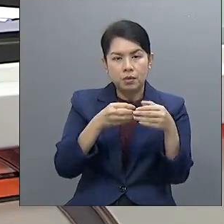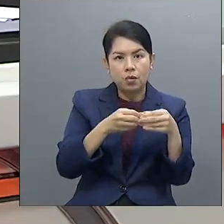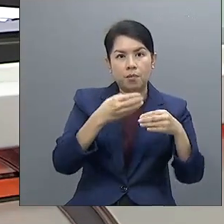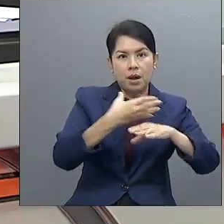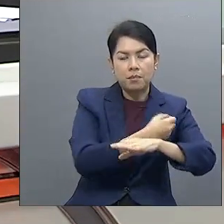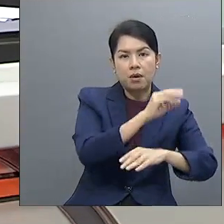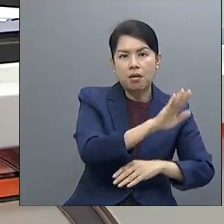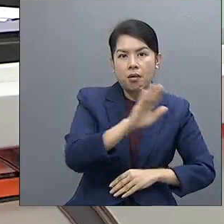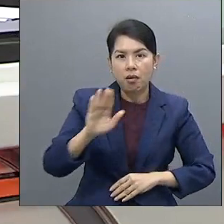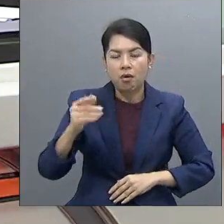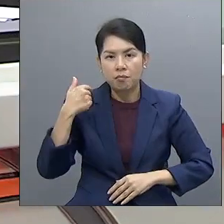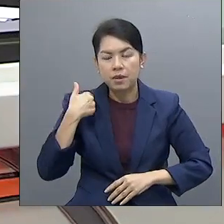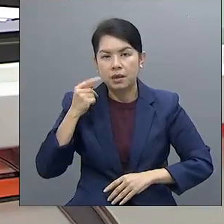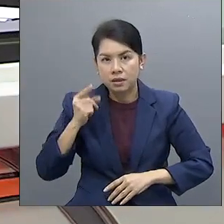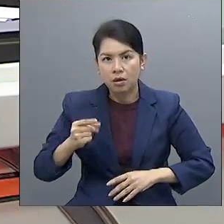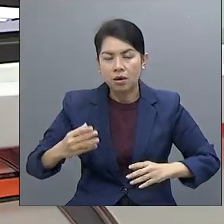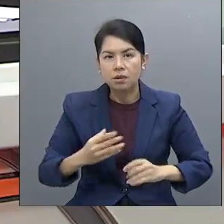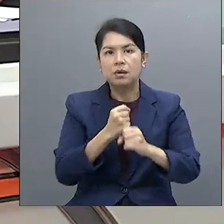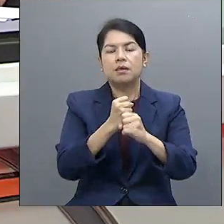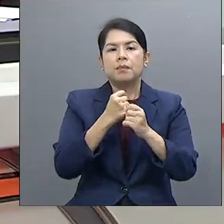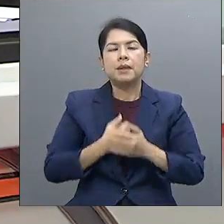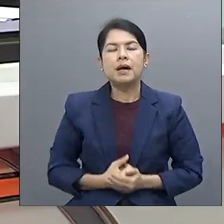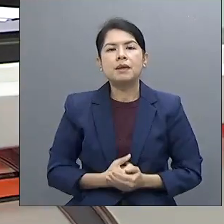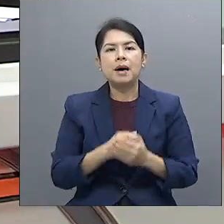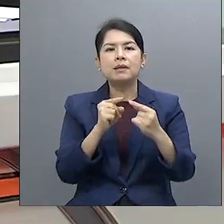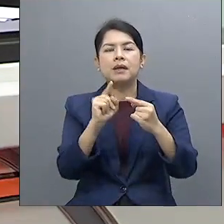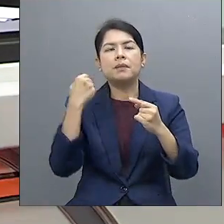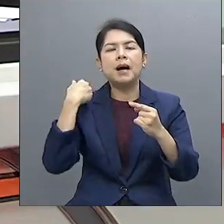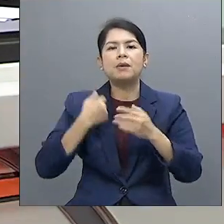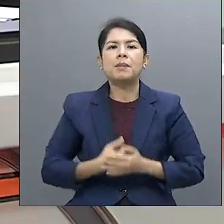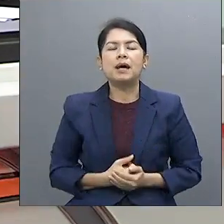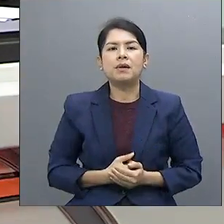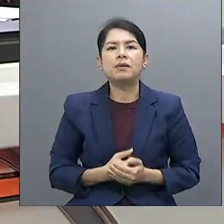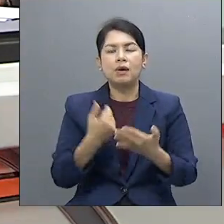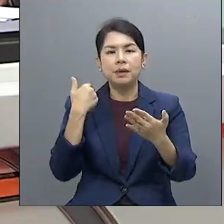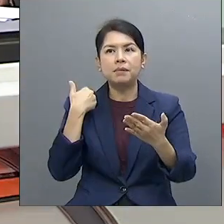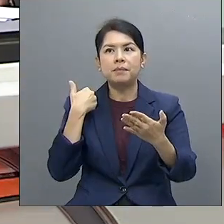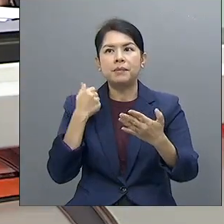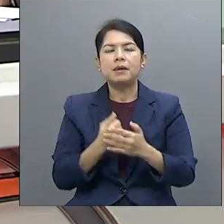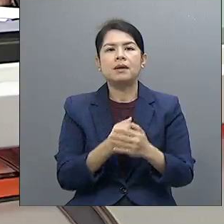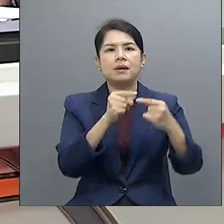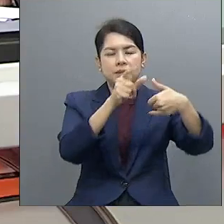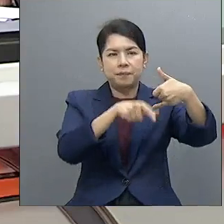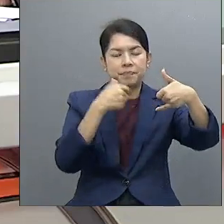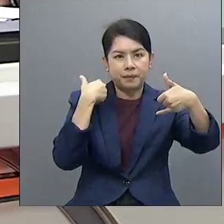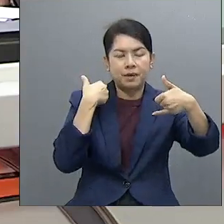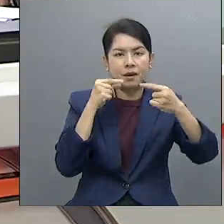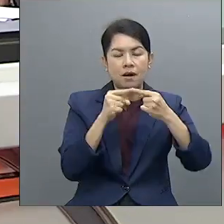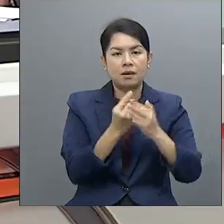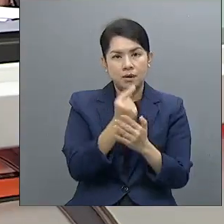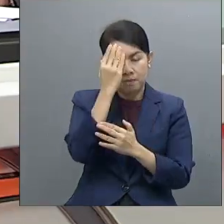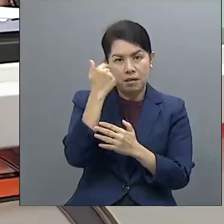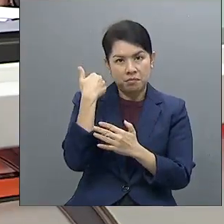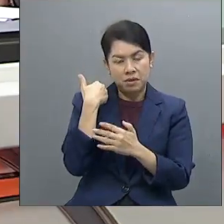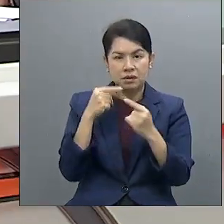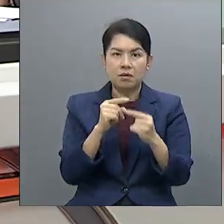าะให้จบเกี่ยวกับเรื่องของตำแหน่งประธานสภาแต่มันก็ไม่เกิดขึ้นแล้วหลายคนกังวลเหมือนกันว่ามันจะกลายเป็นการดิวล่ม